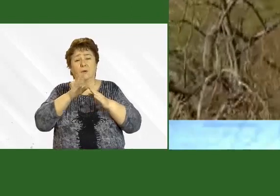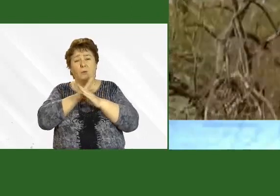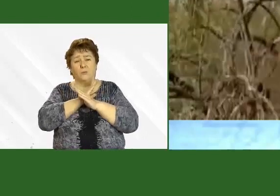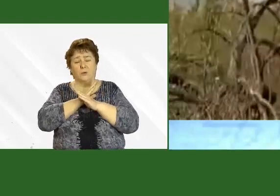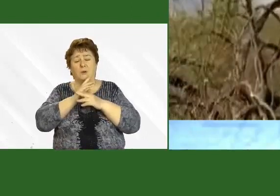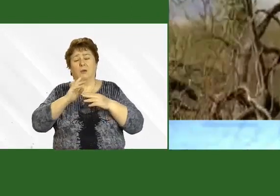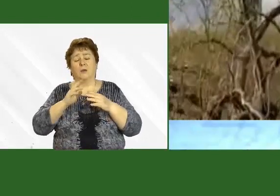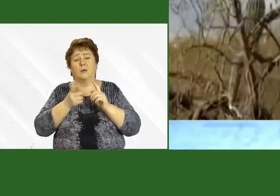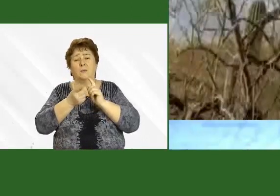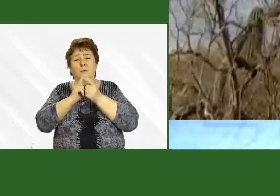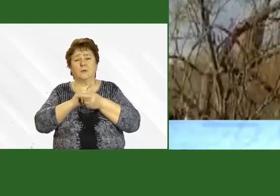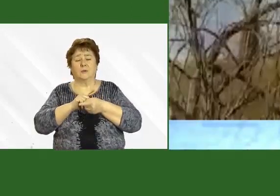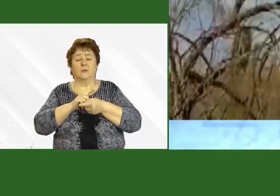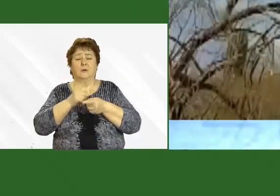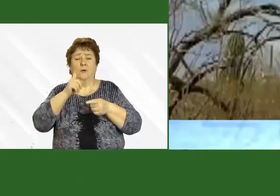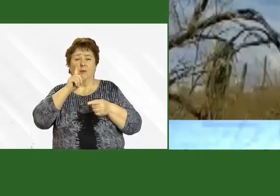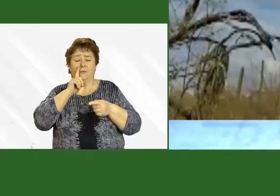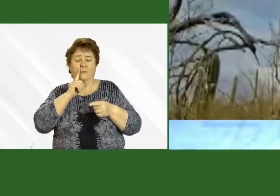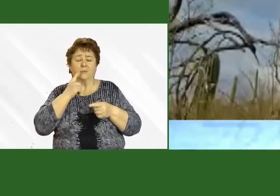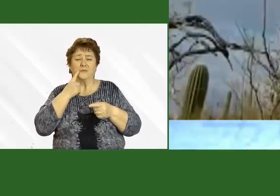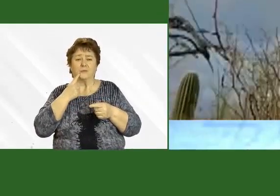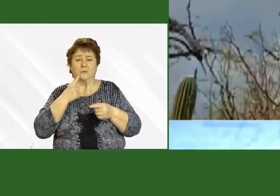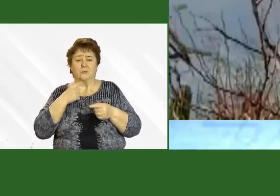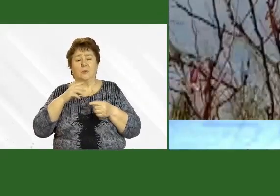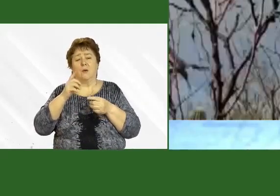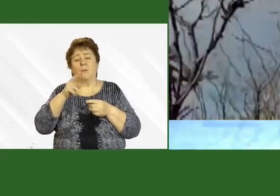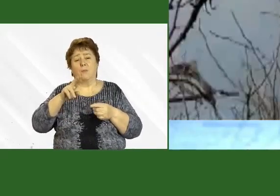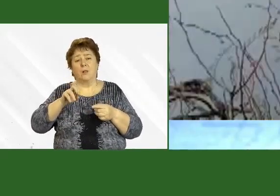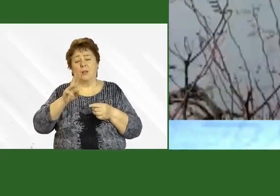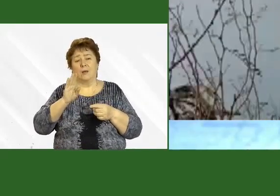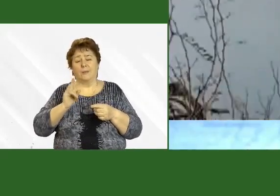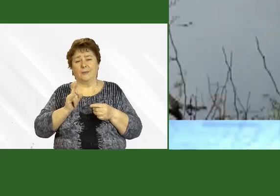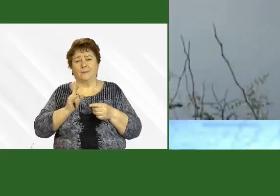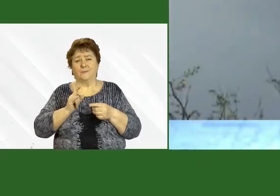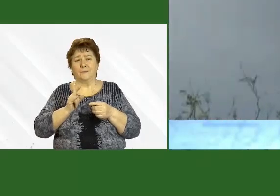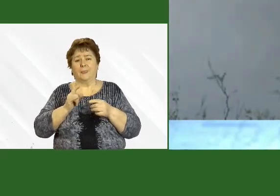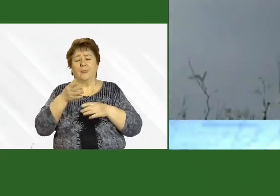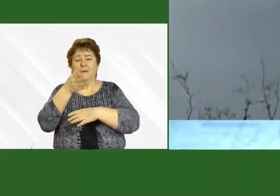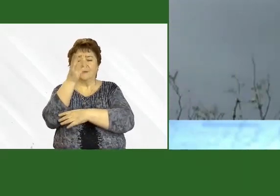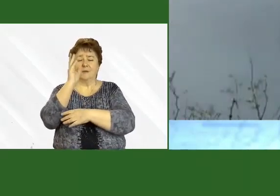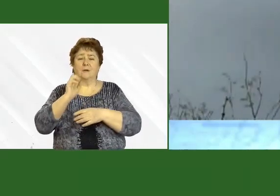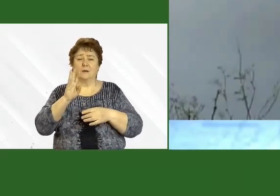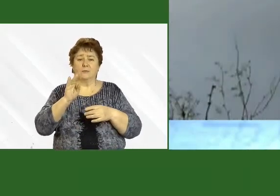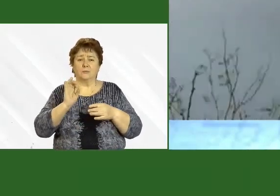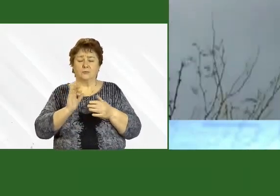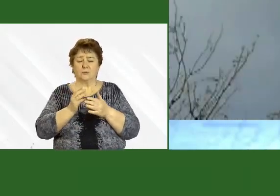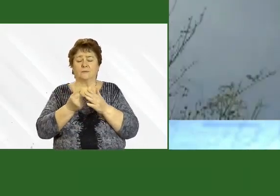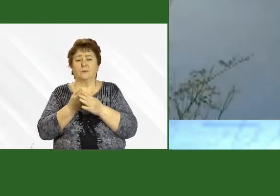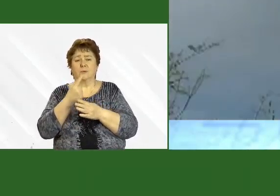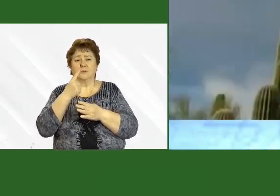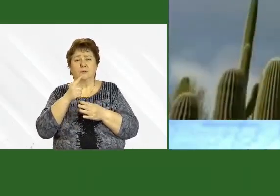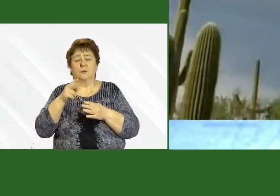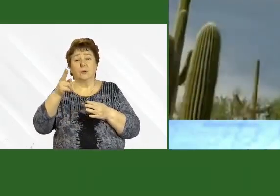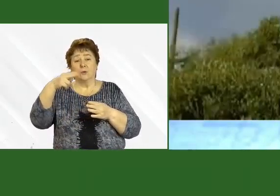превращается в сочи и съедобные плоды нередко стволах кактусов образуется